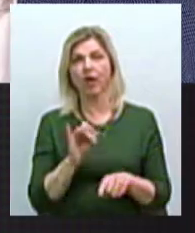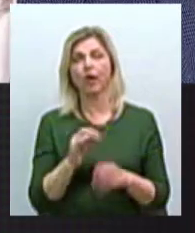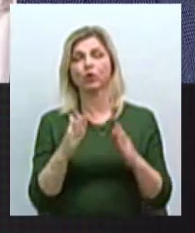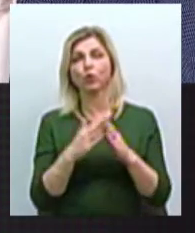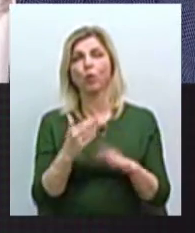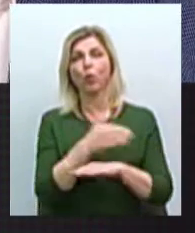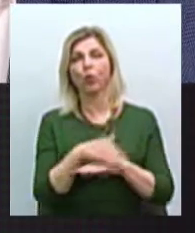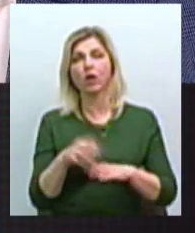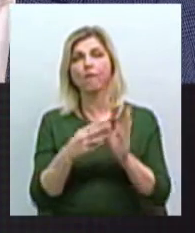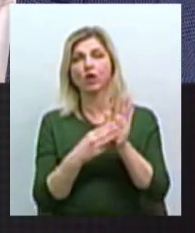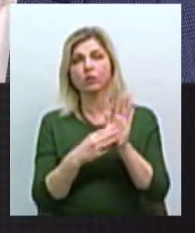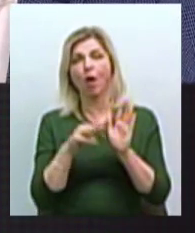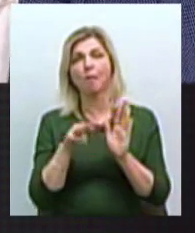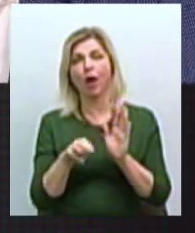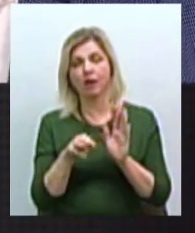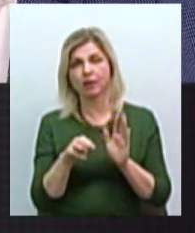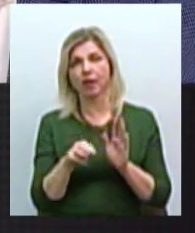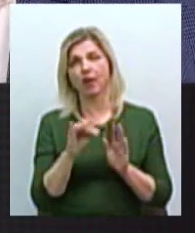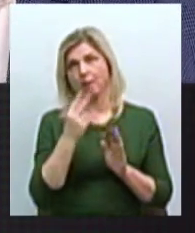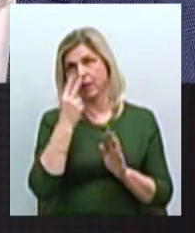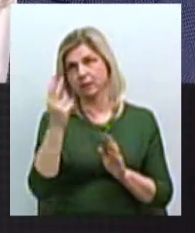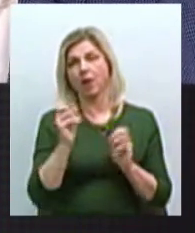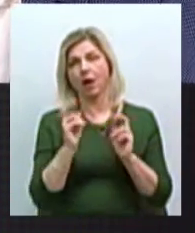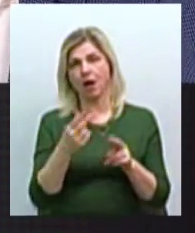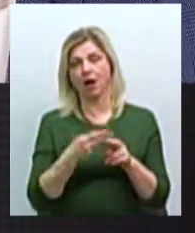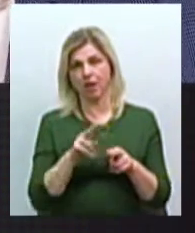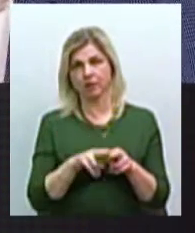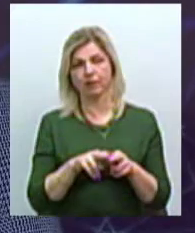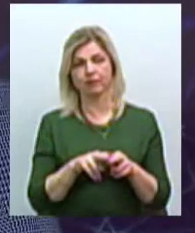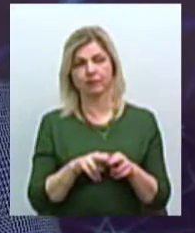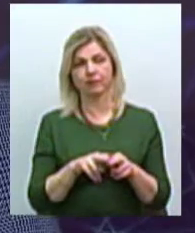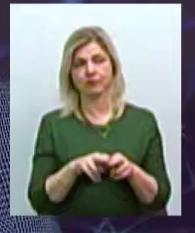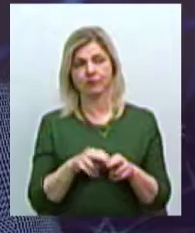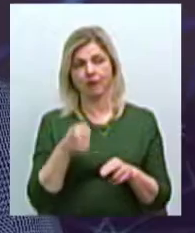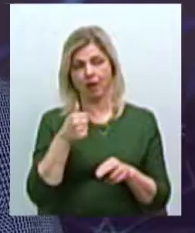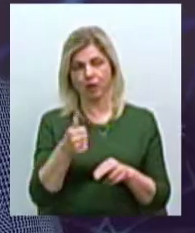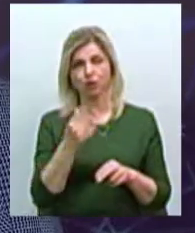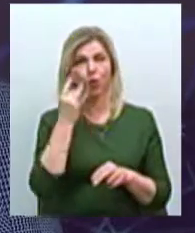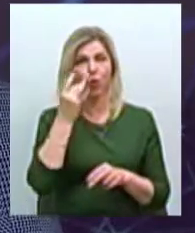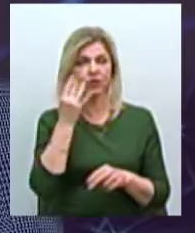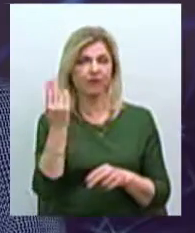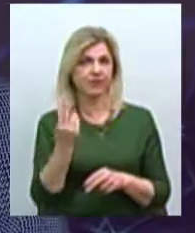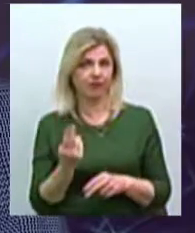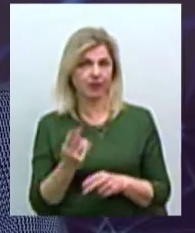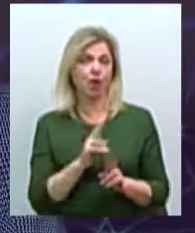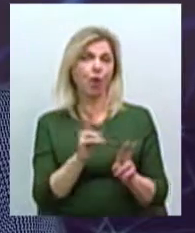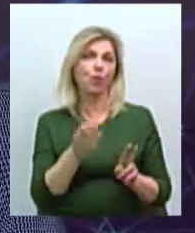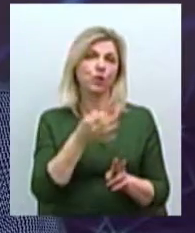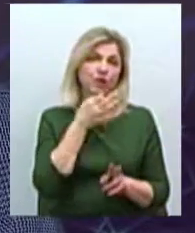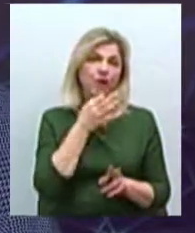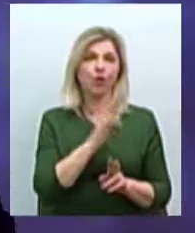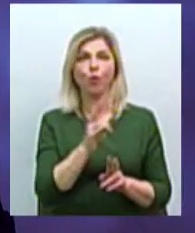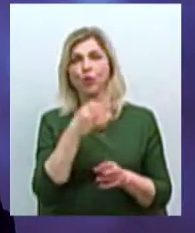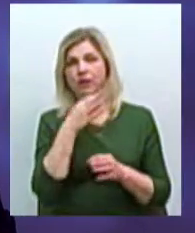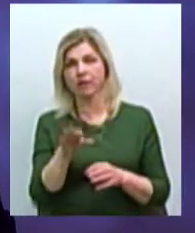по 8 марта, и посмотреть, как это он там хорошего там, розового цвета, кому-то нравится, кому-то не нравится, но